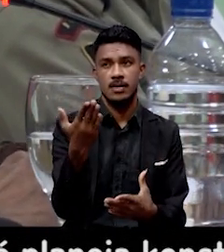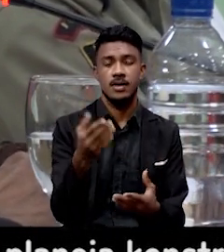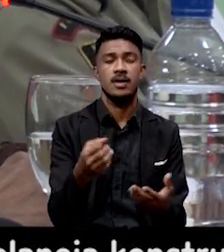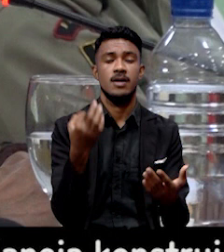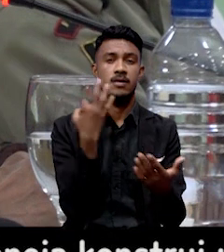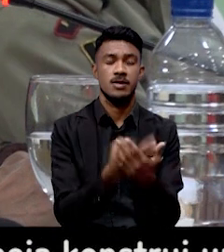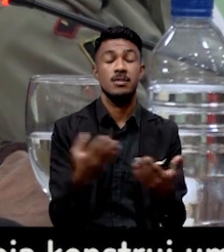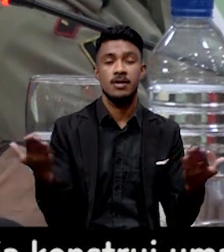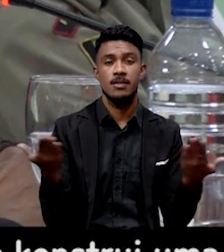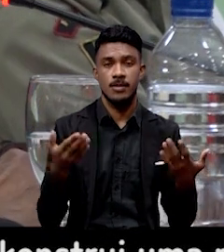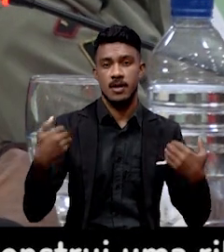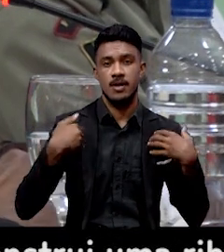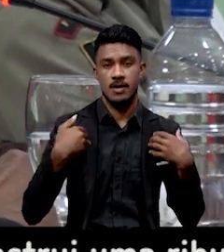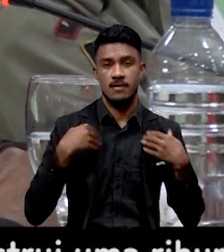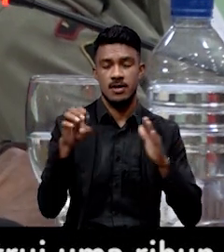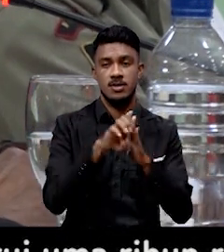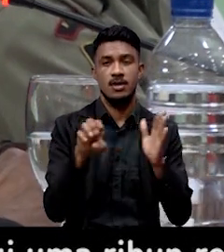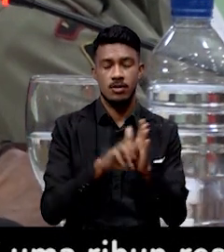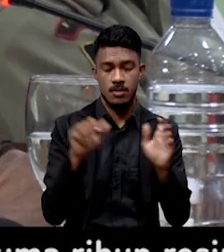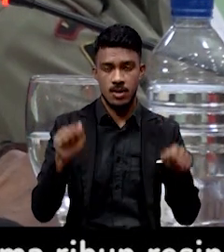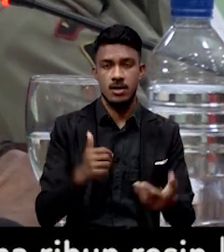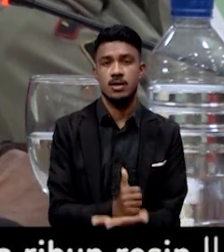ya. Estado vai letar.